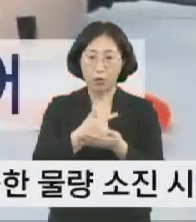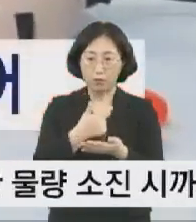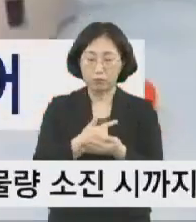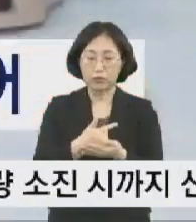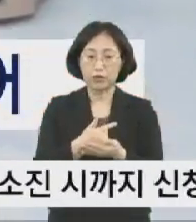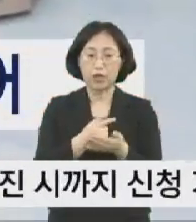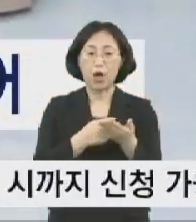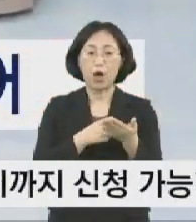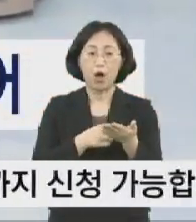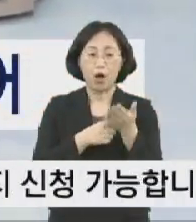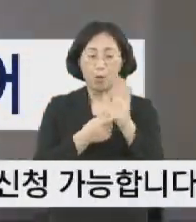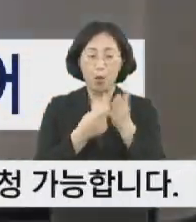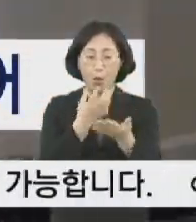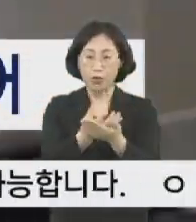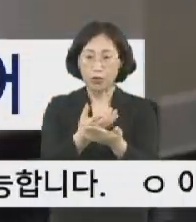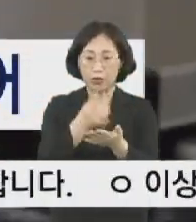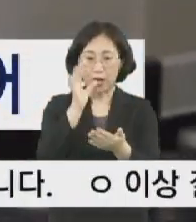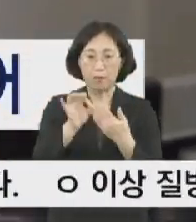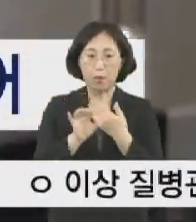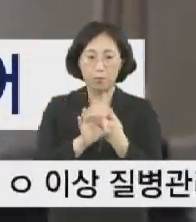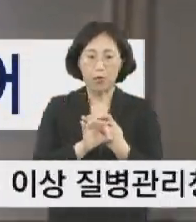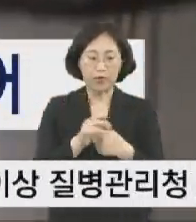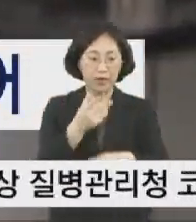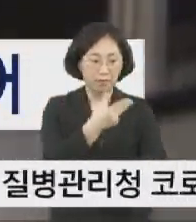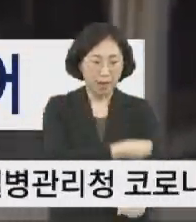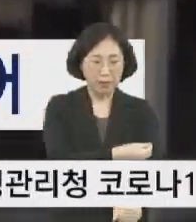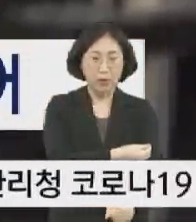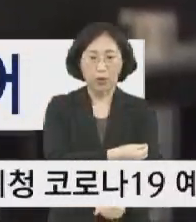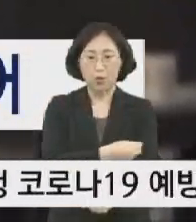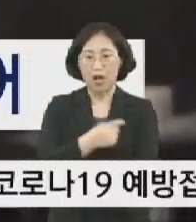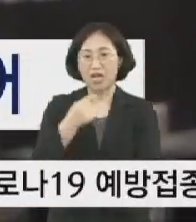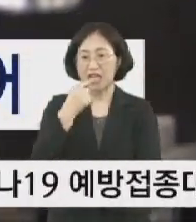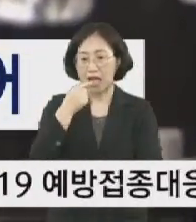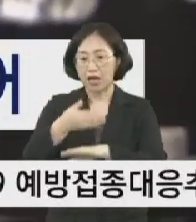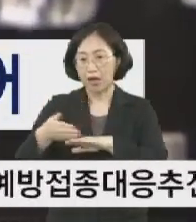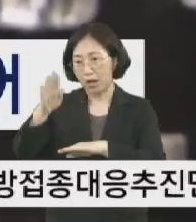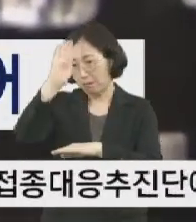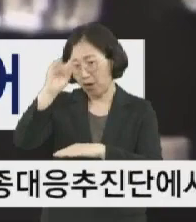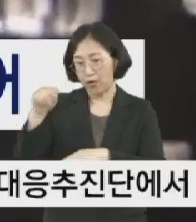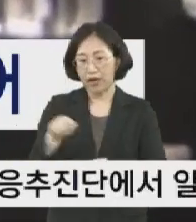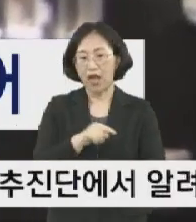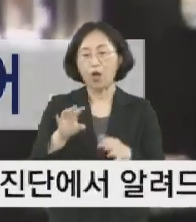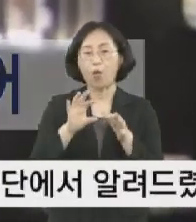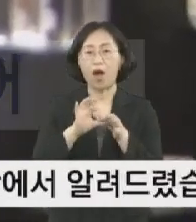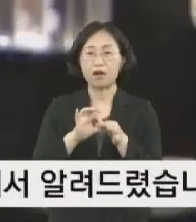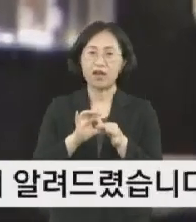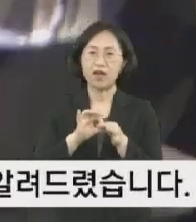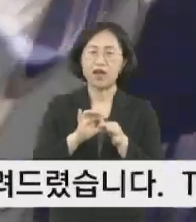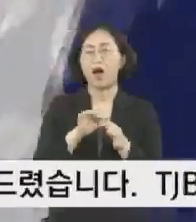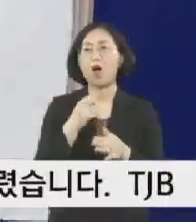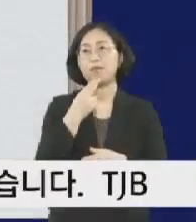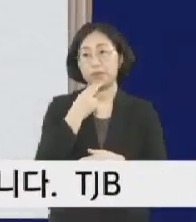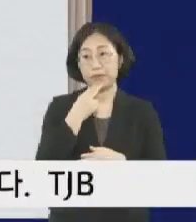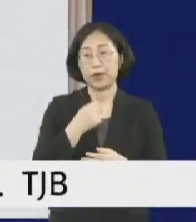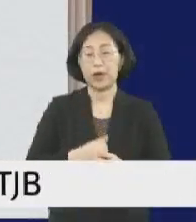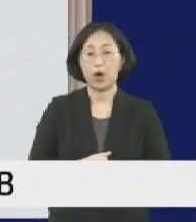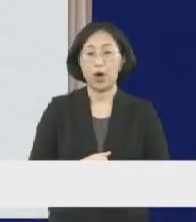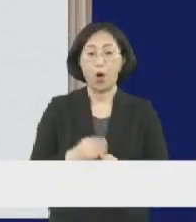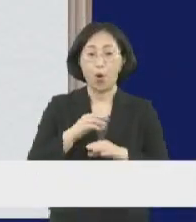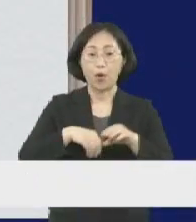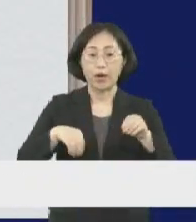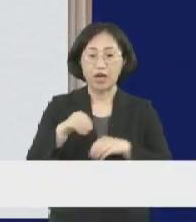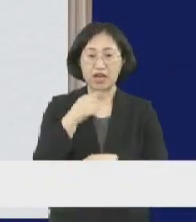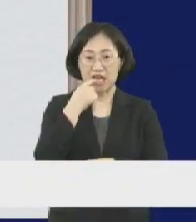논문이나 보고서에도 접종과 급성 백혈병 간 인과성에 대한 보고는 없는 상태입니다.